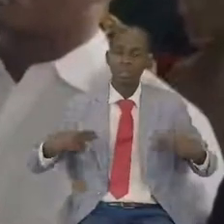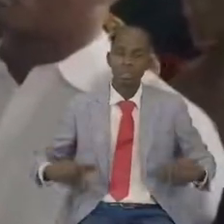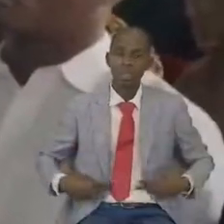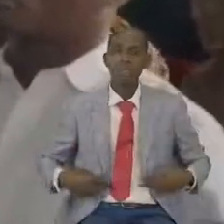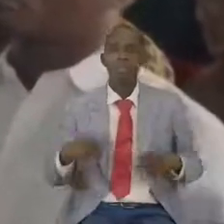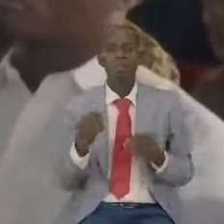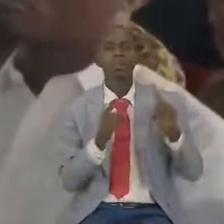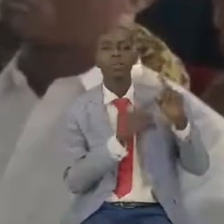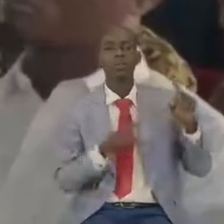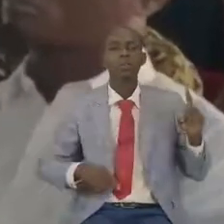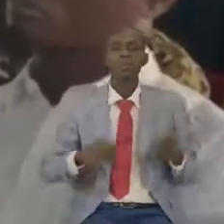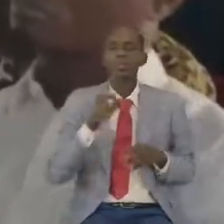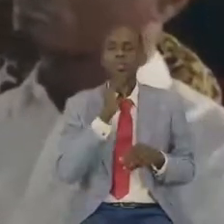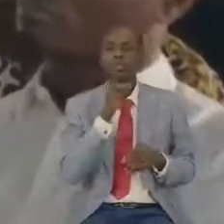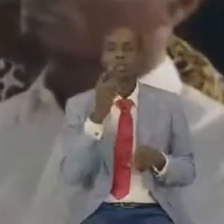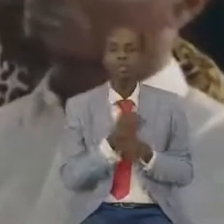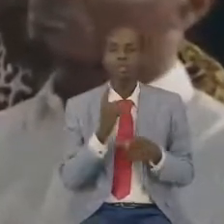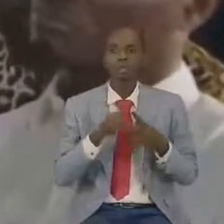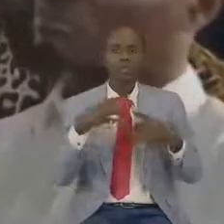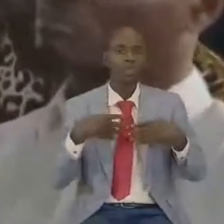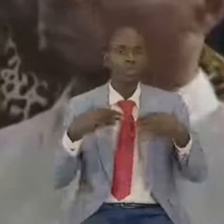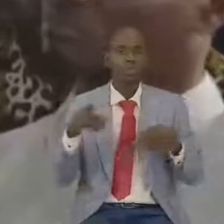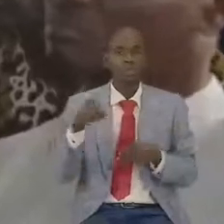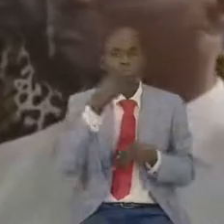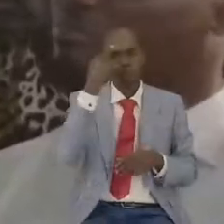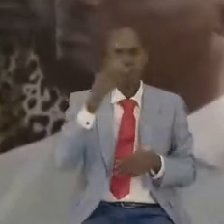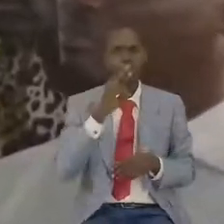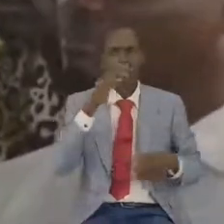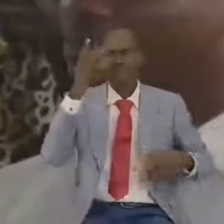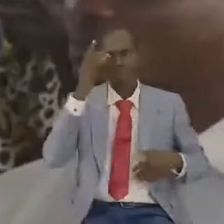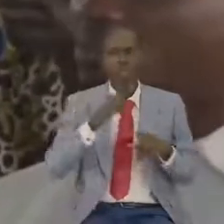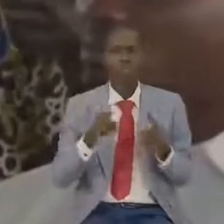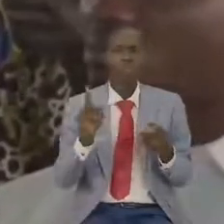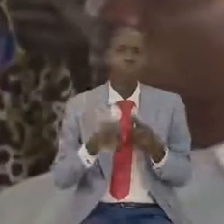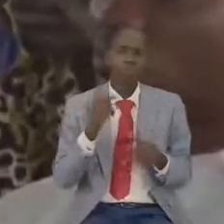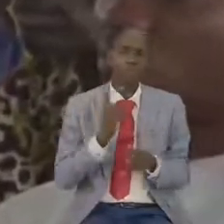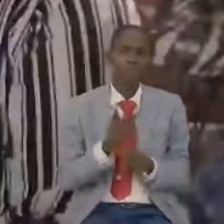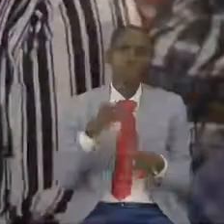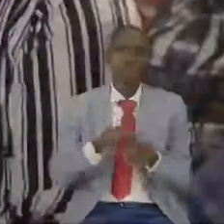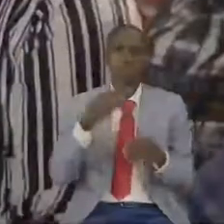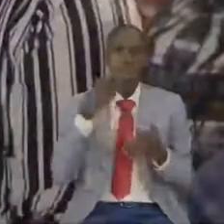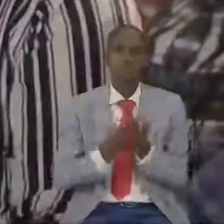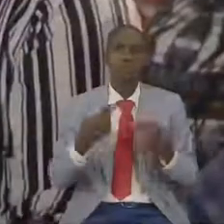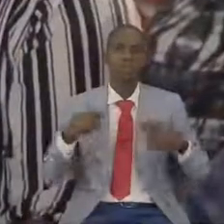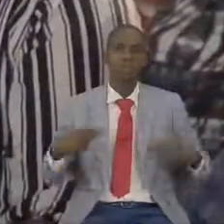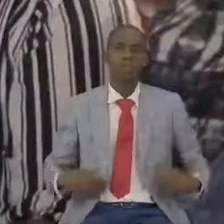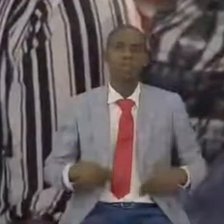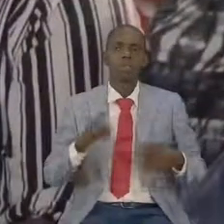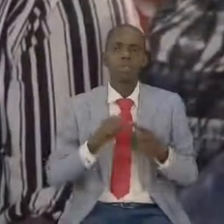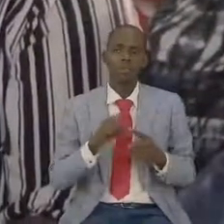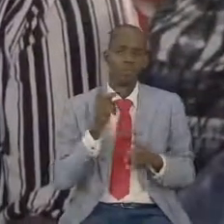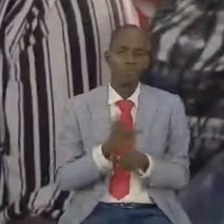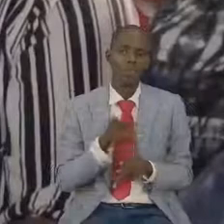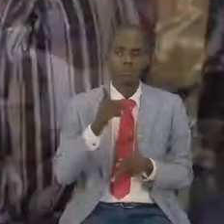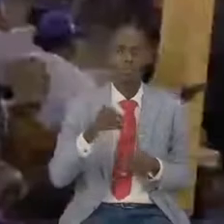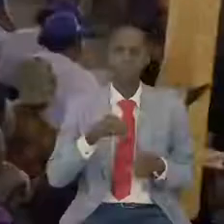le système sanitaire de Dieu, ce n'est pas seulement pour te guérir parce que tu es malade, c'est pour te maintenir en bonne santé. C'est pour te maintenir en bonne